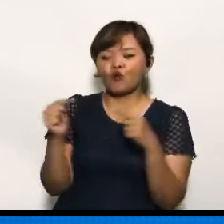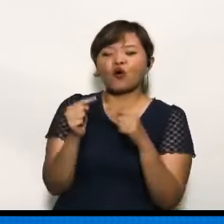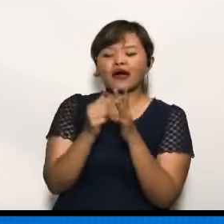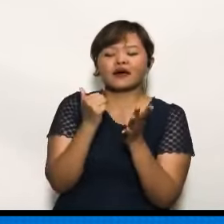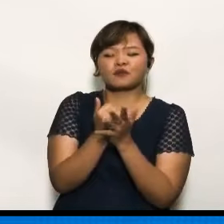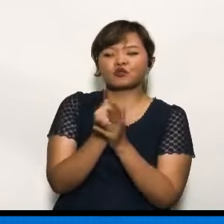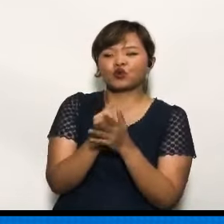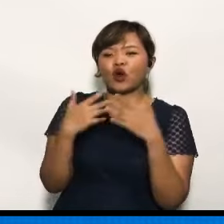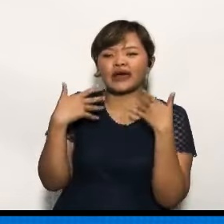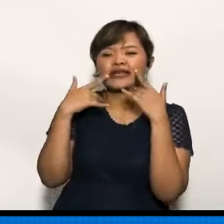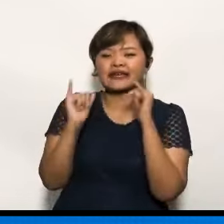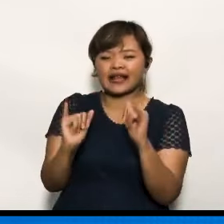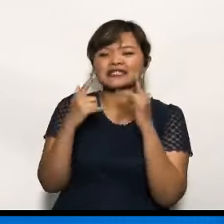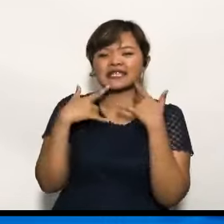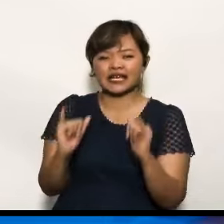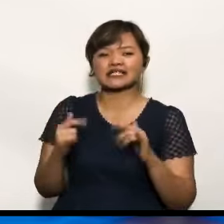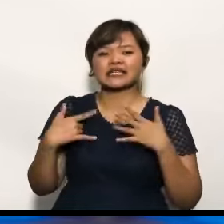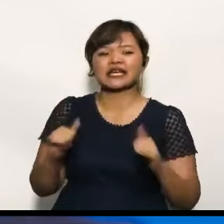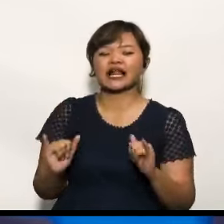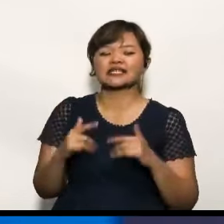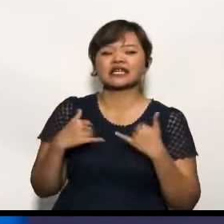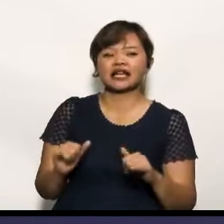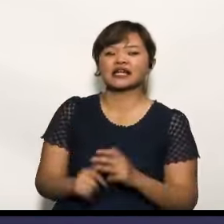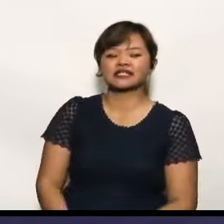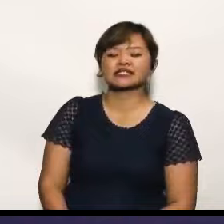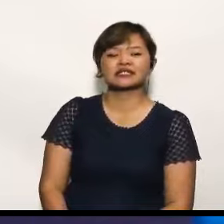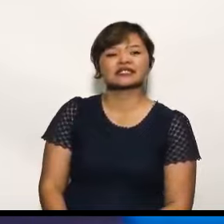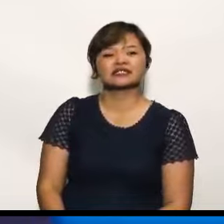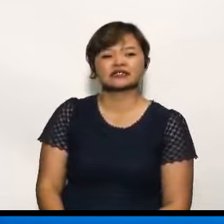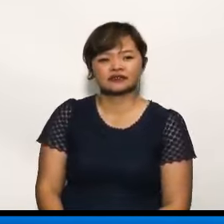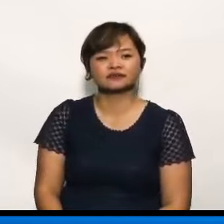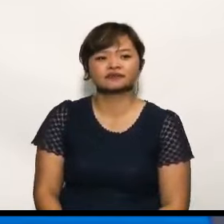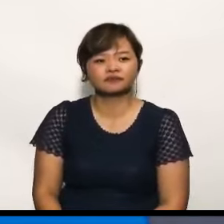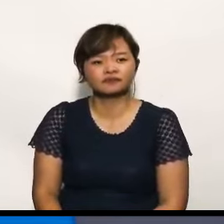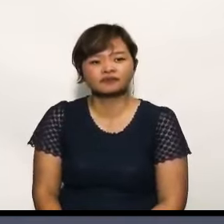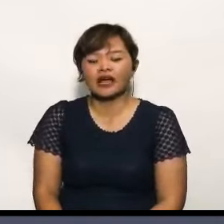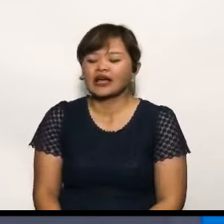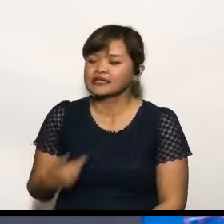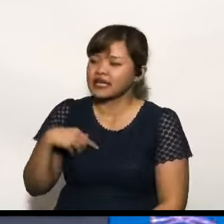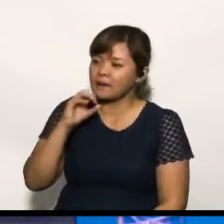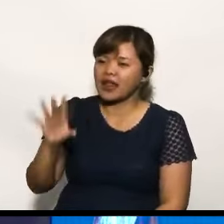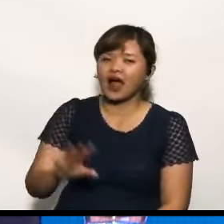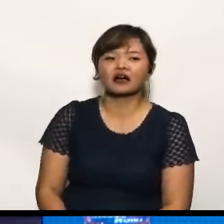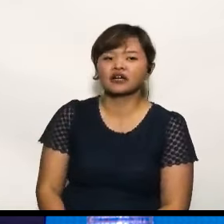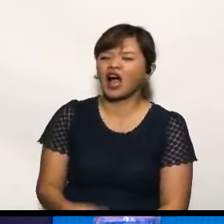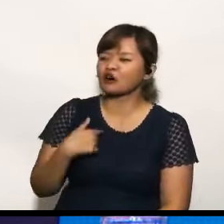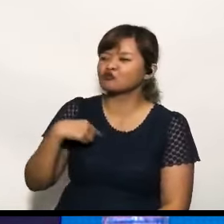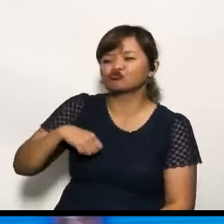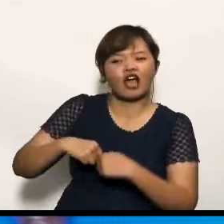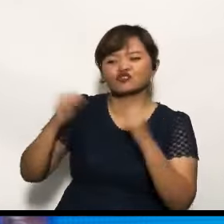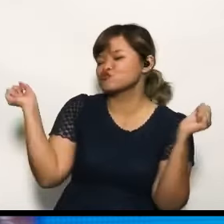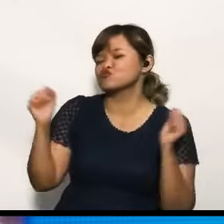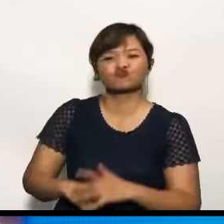genuine. Nah, di situ waktunya saya untuk membuat keributan terjadi. Saya bilang begini, I don't